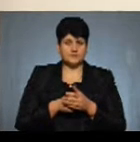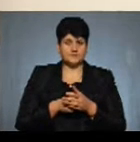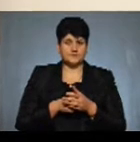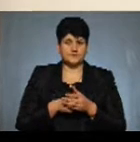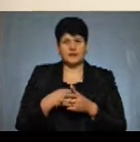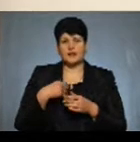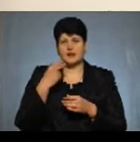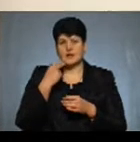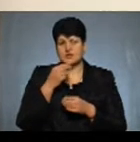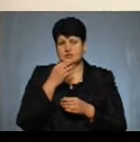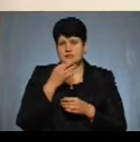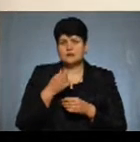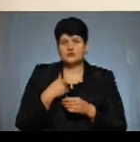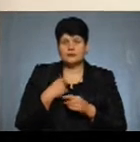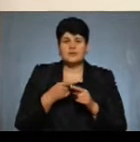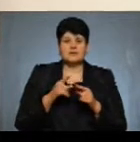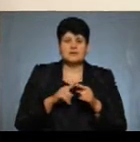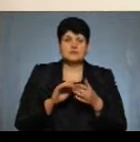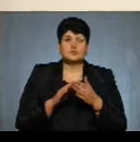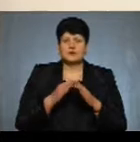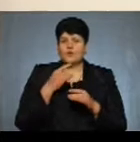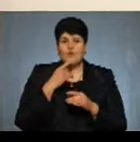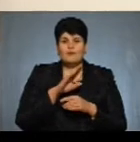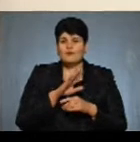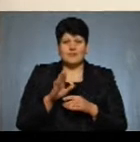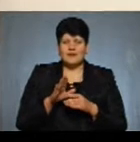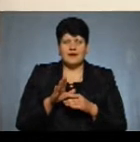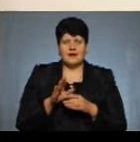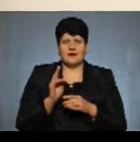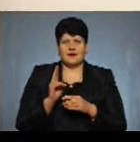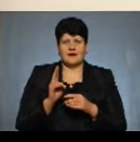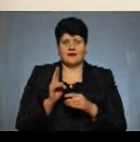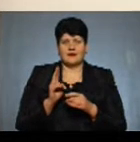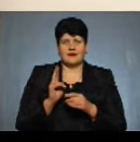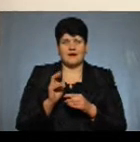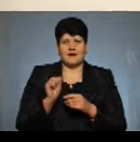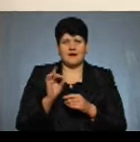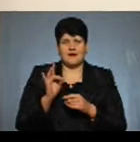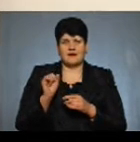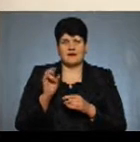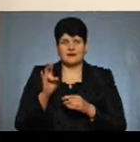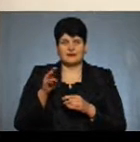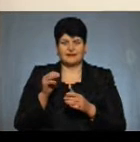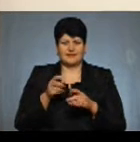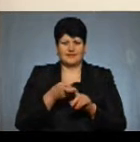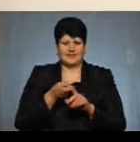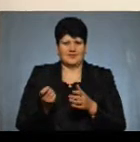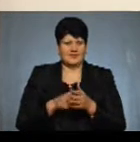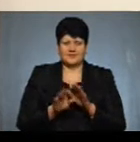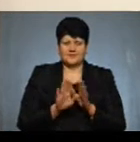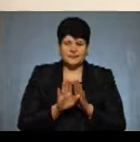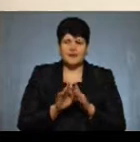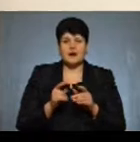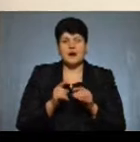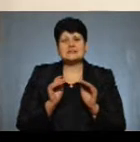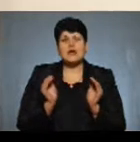сказати, що ми приміняємо в даній ситуації не слово карантин, а все ж таки обмежувальні заходи. І це є